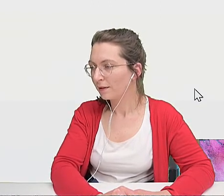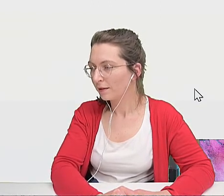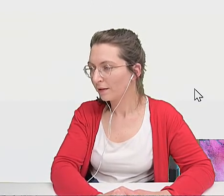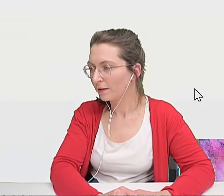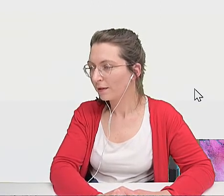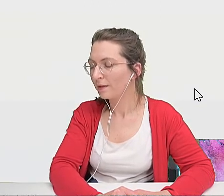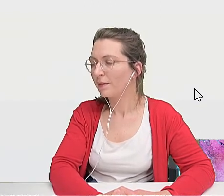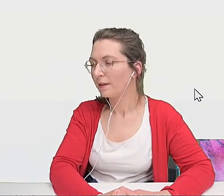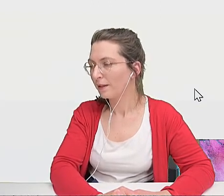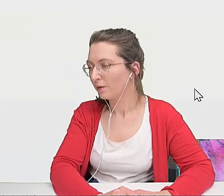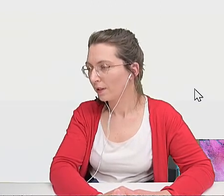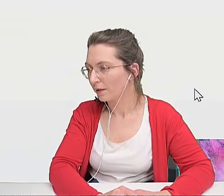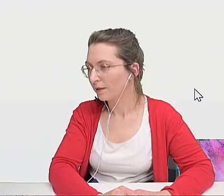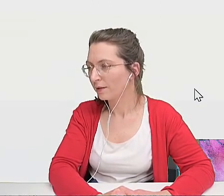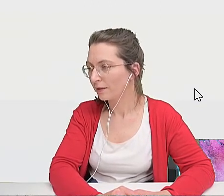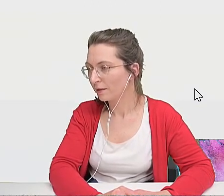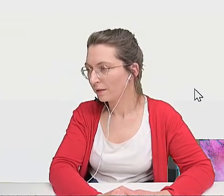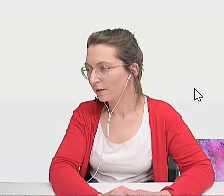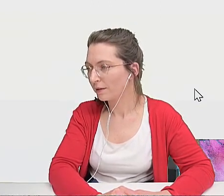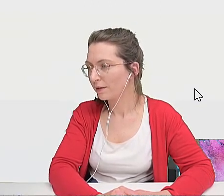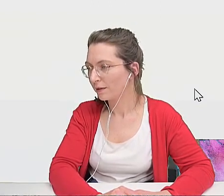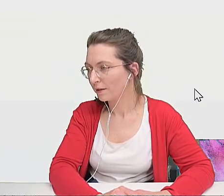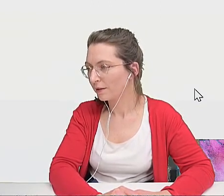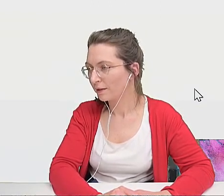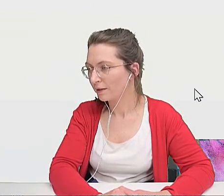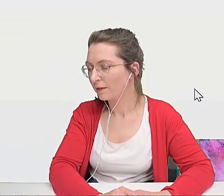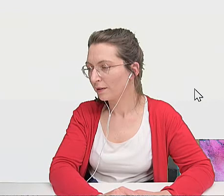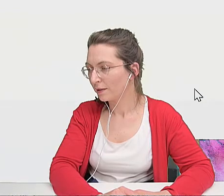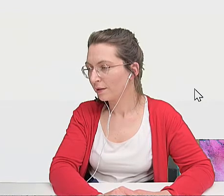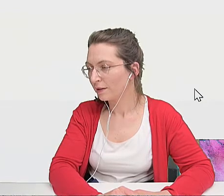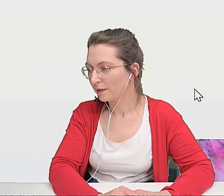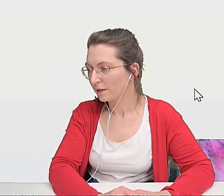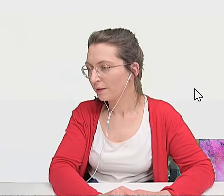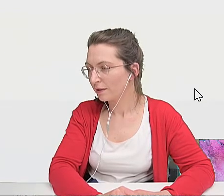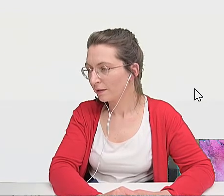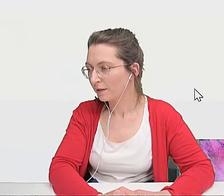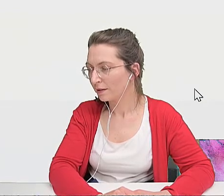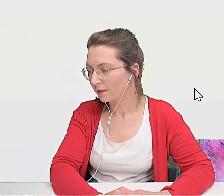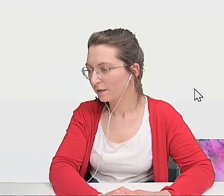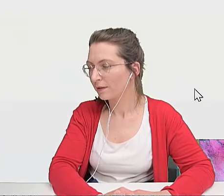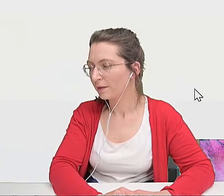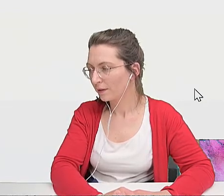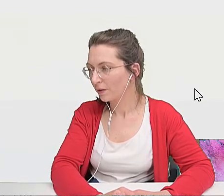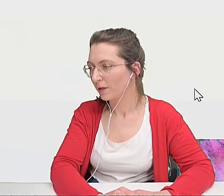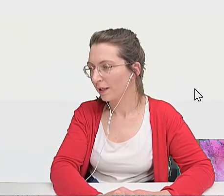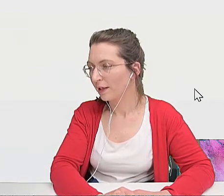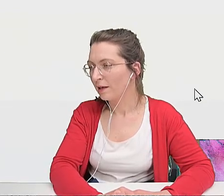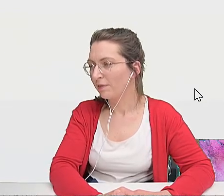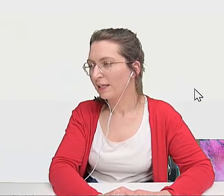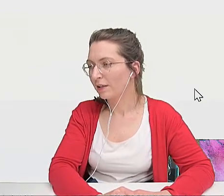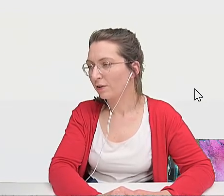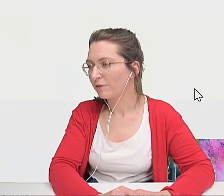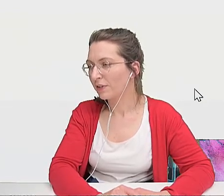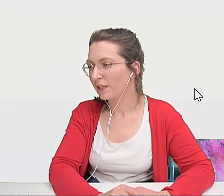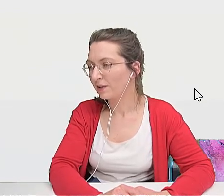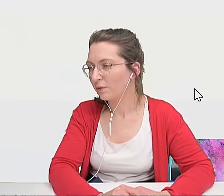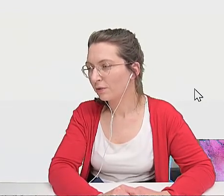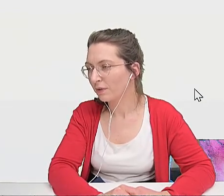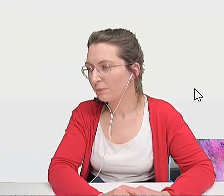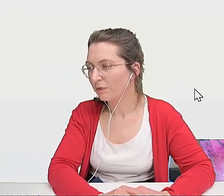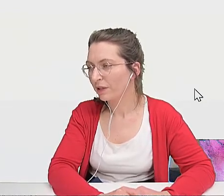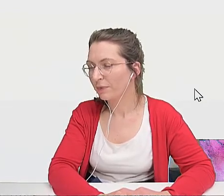sehen wir, dass wir jetzt hier 2 Sterne für diese Aufgabe schon bekommen haben und dann könnten wir noch 2 weitere uns holen. Okay. Wie lange läuft